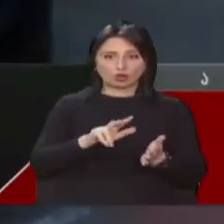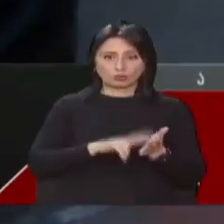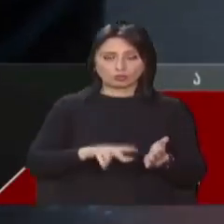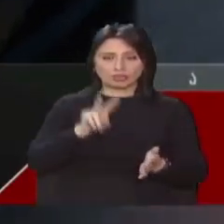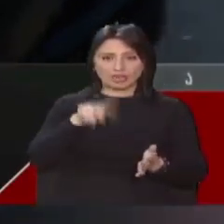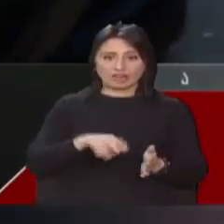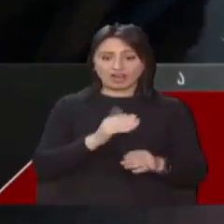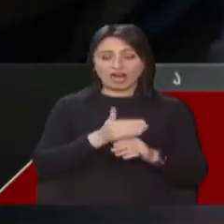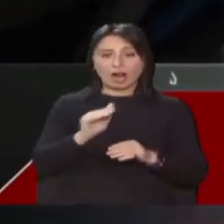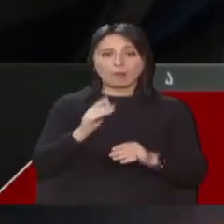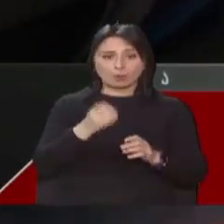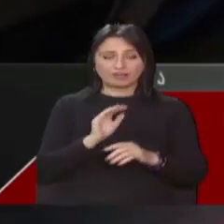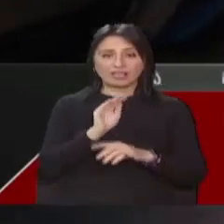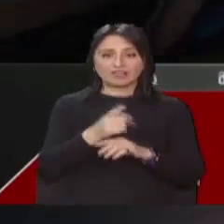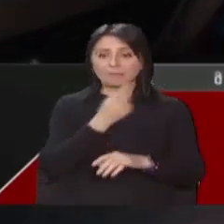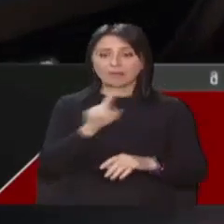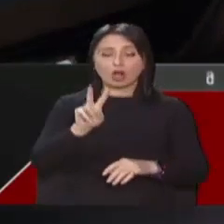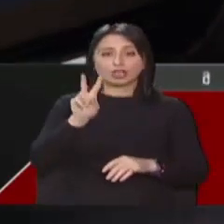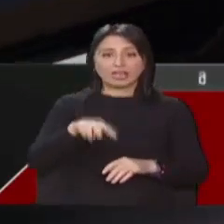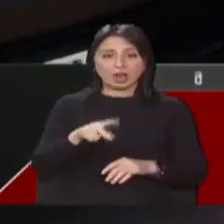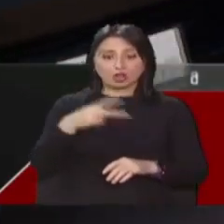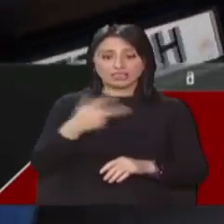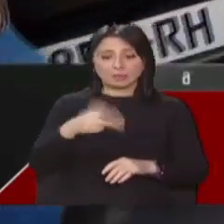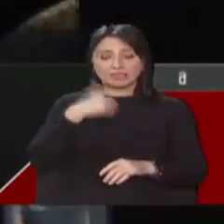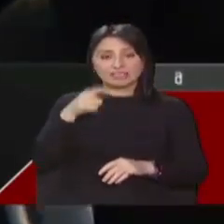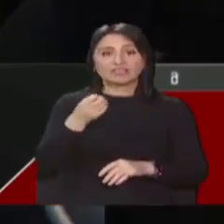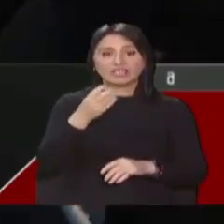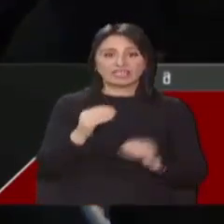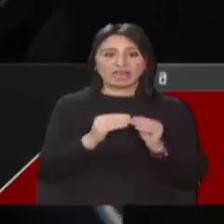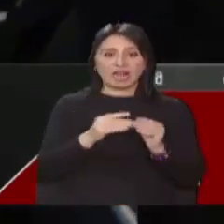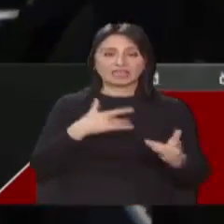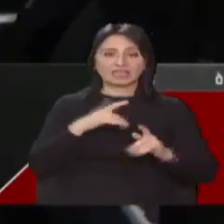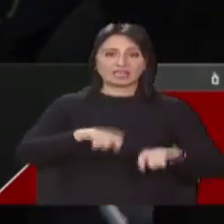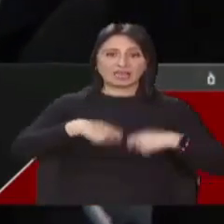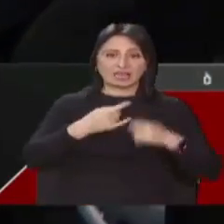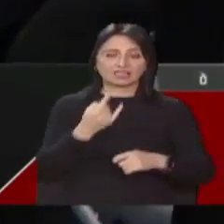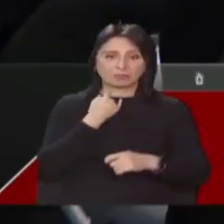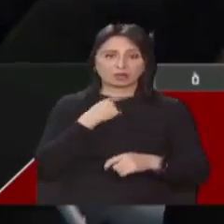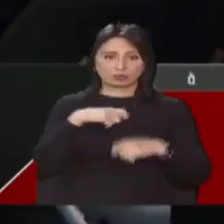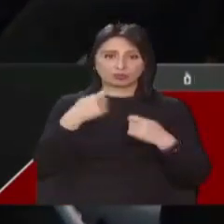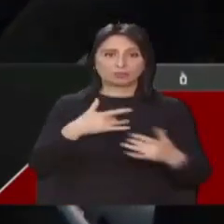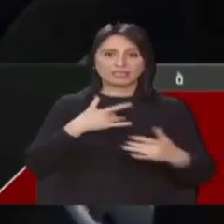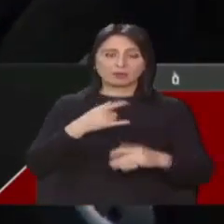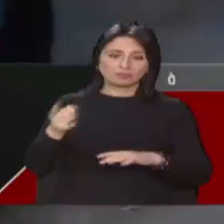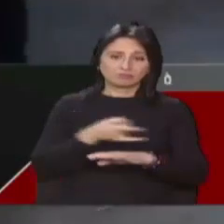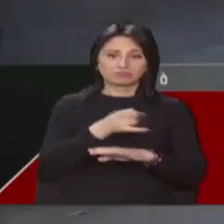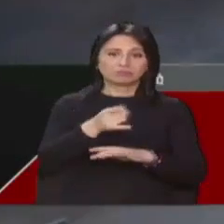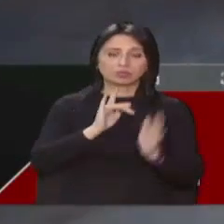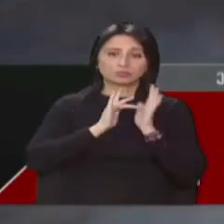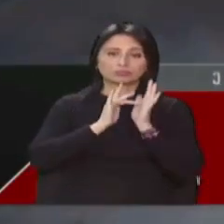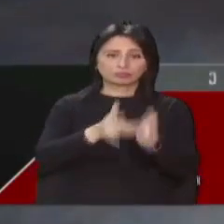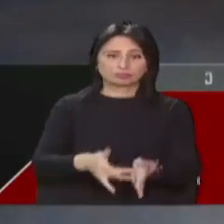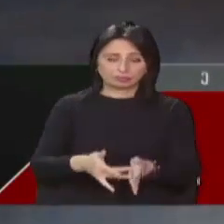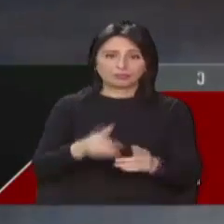1,061,480 ლარი. გამოყოფილია დამატებით კიდევ მილიონი ლარი, რომ 2023 წლისთვის კიდევ 10 თეატრს გადაეცეს ტრანსპორტი, რათა მსახიობებმა შეძლონ სხვადასხვა